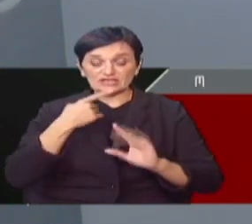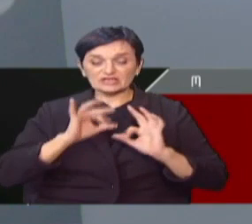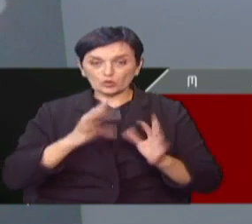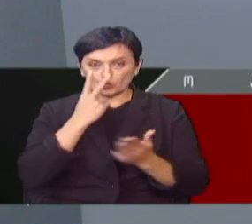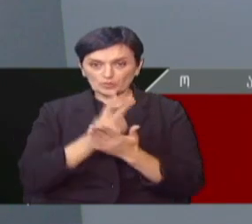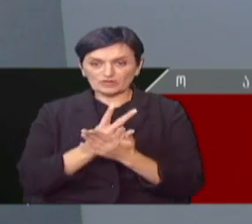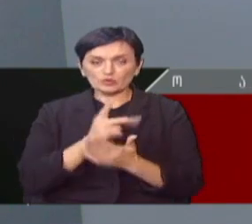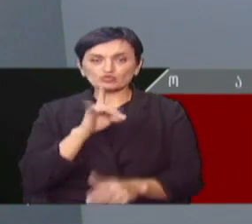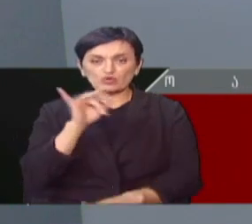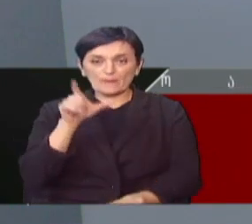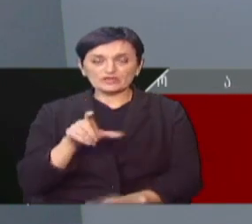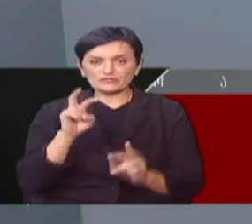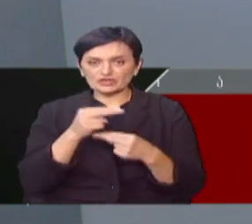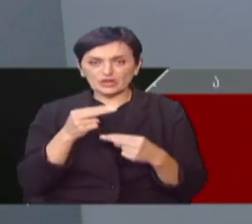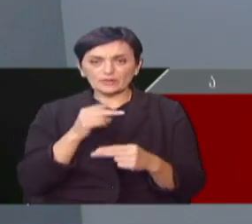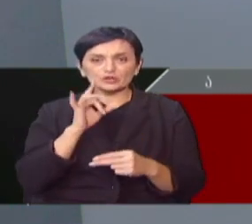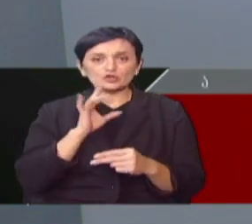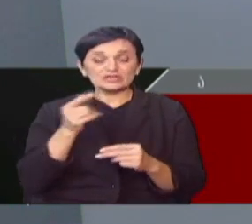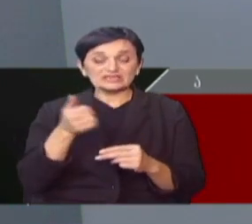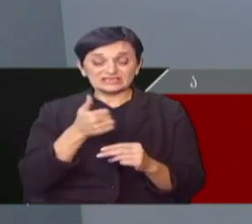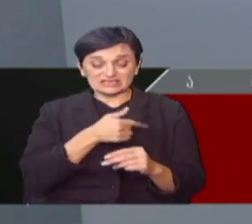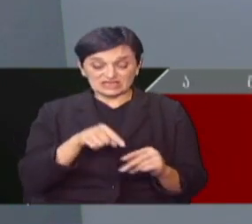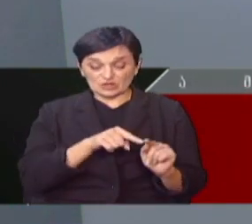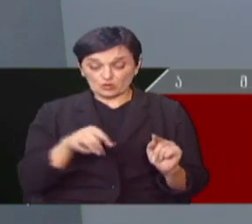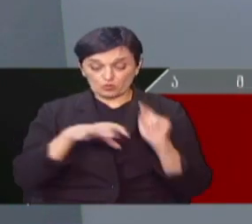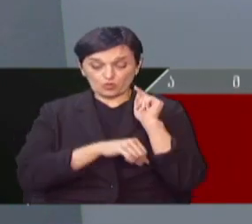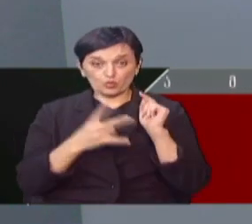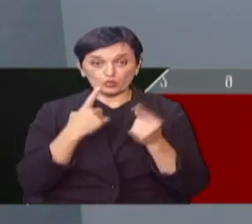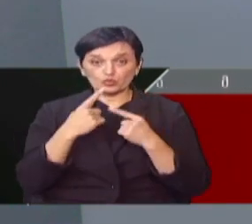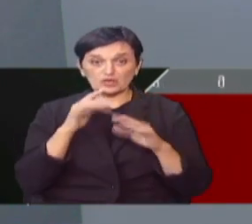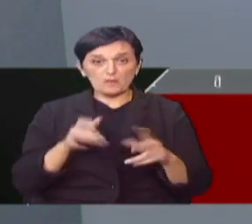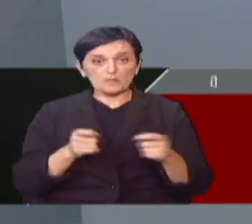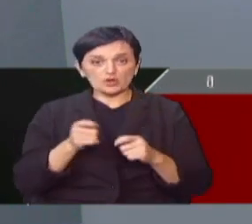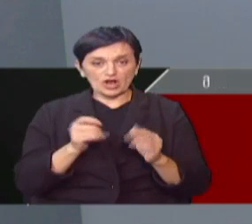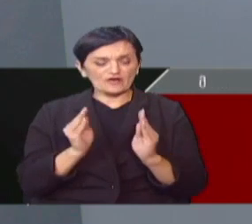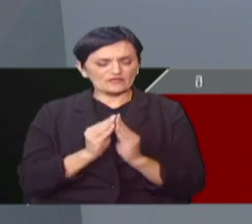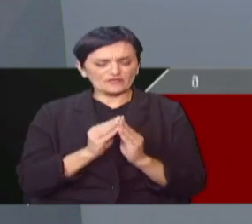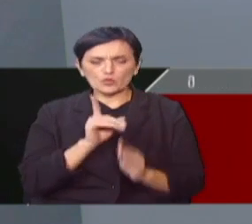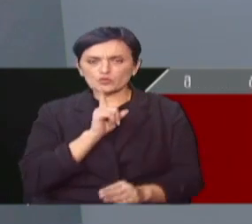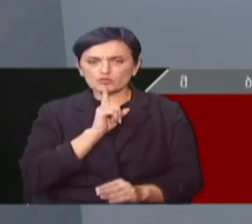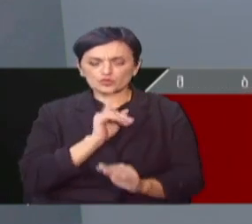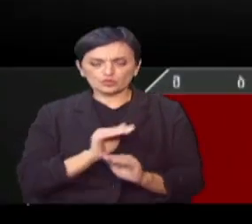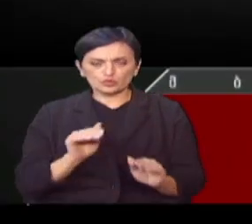მიხედვით სალომე ზურაბიშვილს ამ თემაზე ჯერ კიდევ წინა კვირის ბოლოს უნდა ესაუბრა, თუმცა პრეზიდენტი ისევ დუმს.